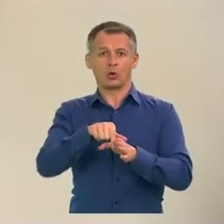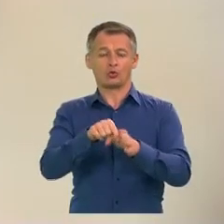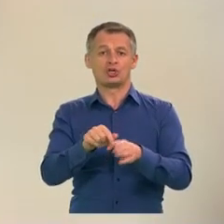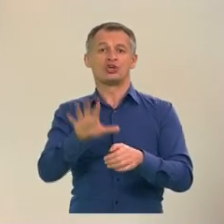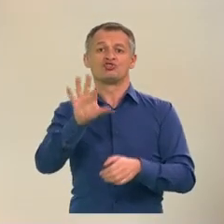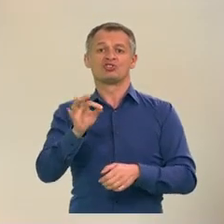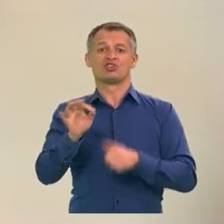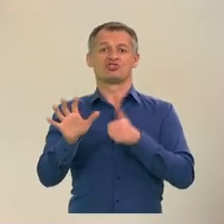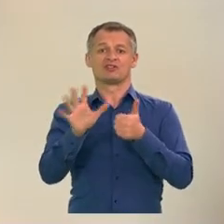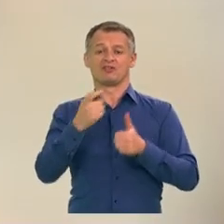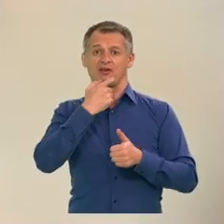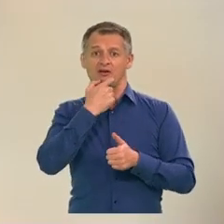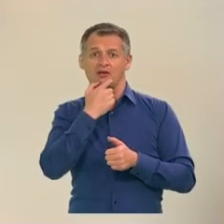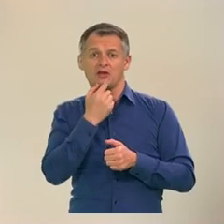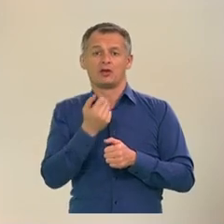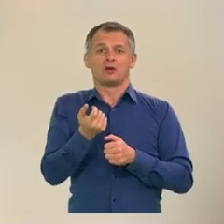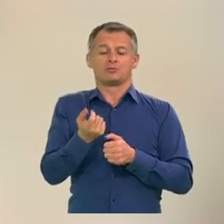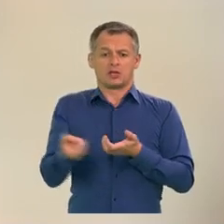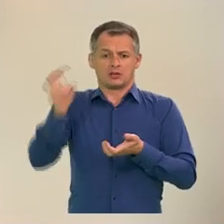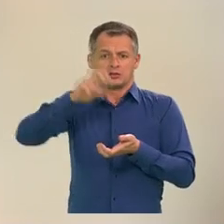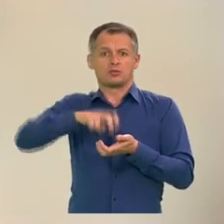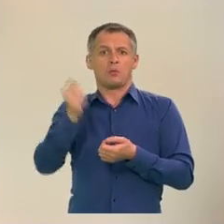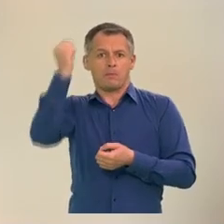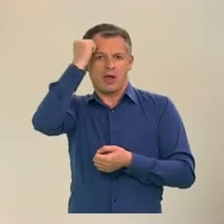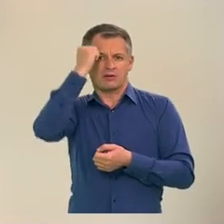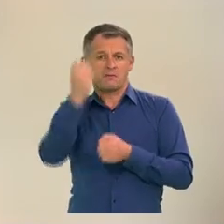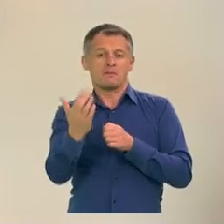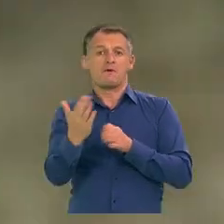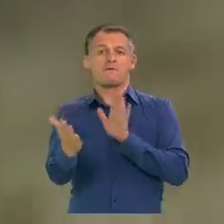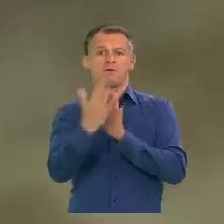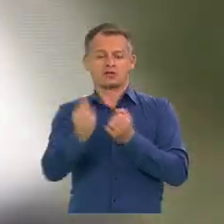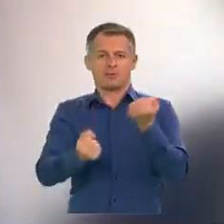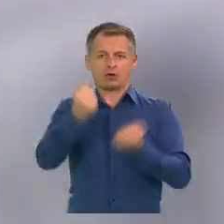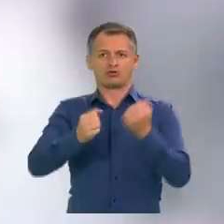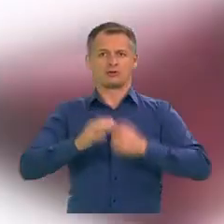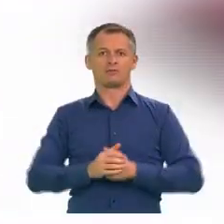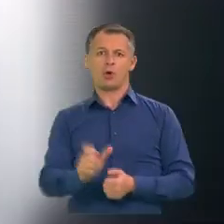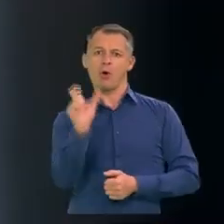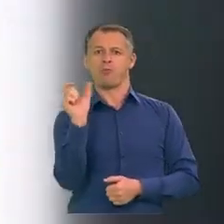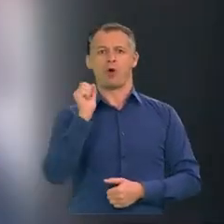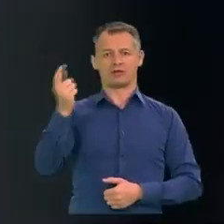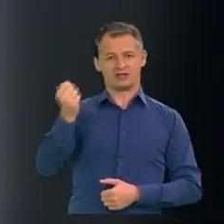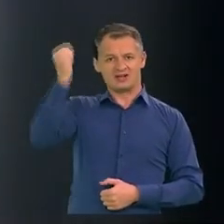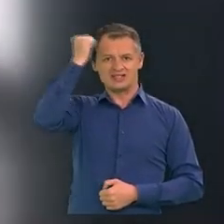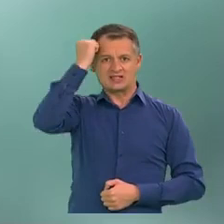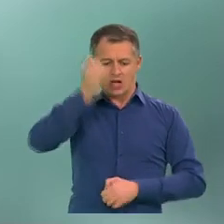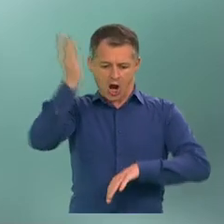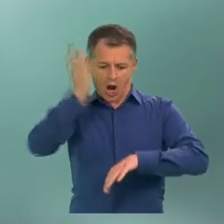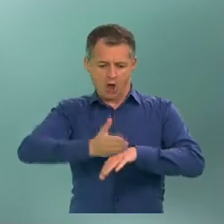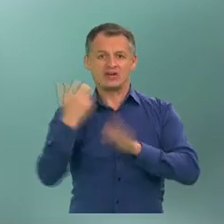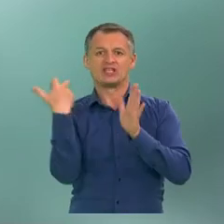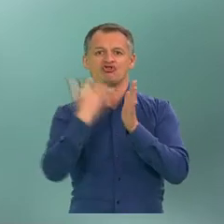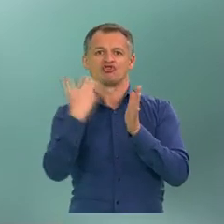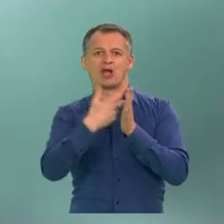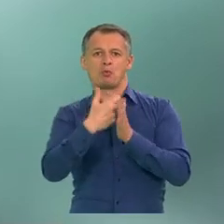din Giurgiu, s-a trezit cu bolovanul pe mașină, fără a mai putea evita impactul. Un fragment din stâncă a lovit parabrizul mașinii.